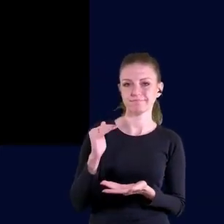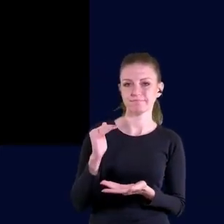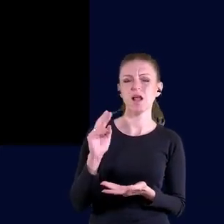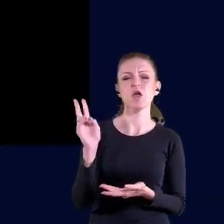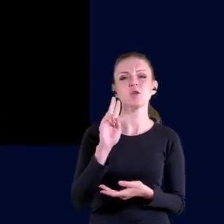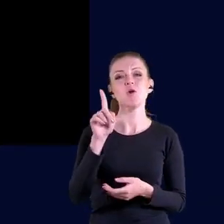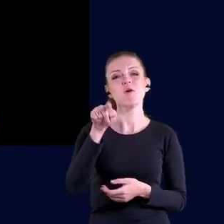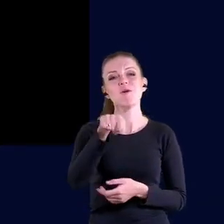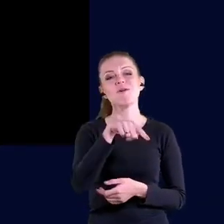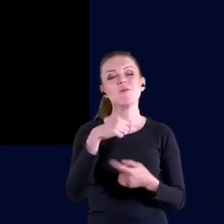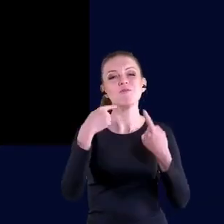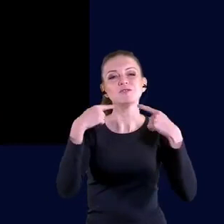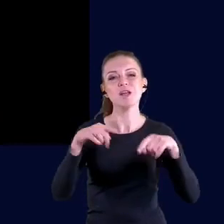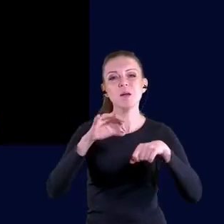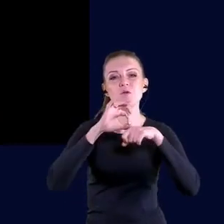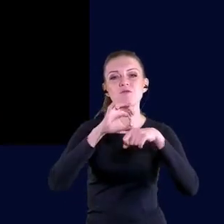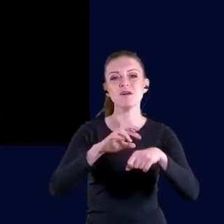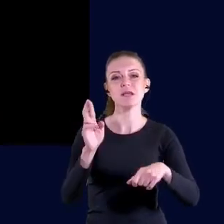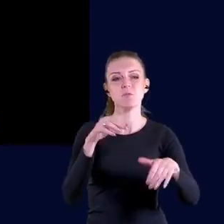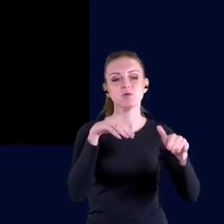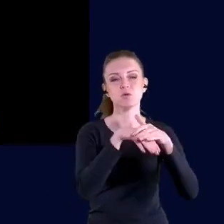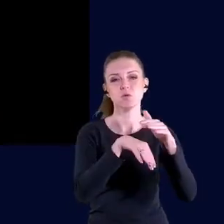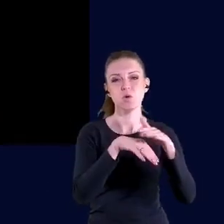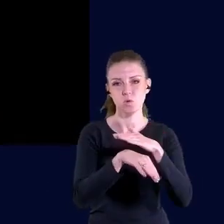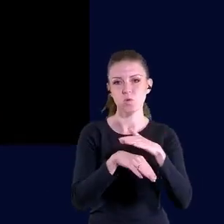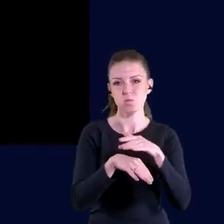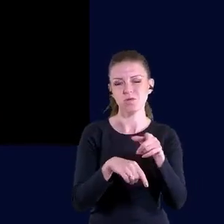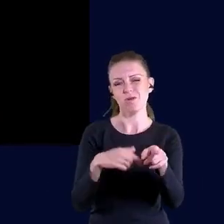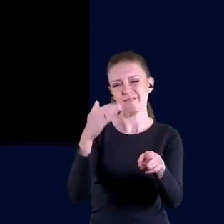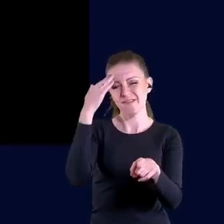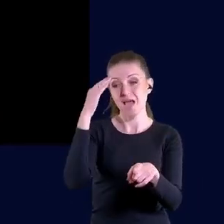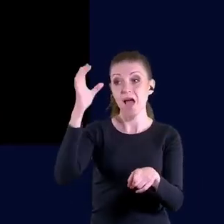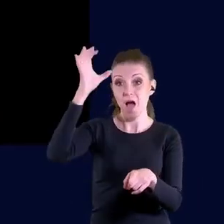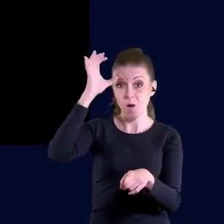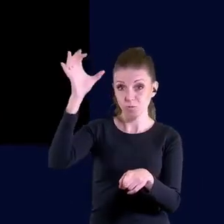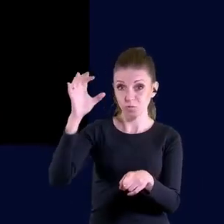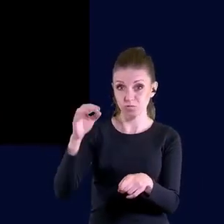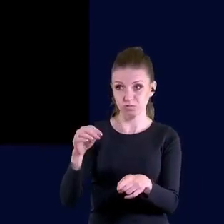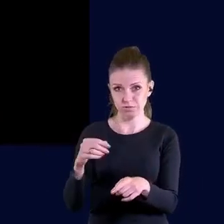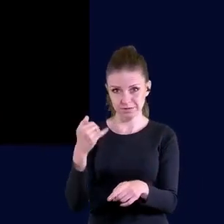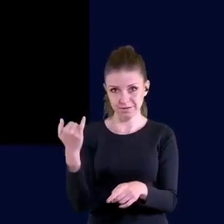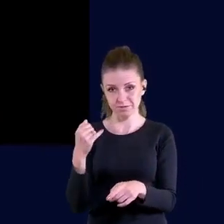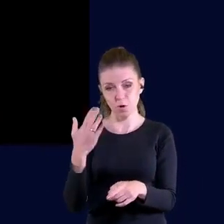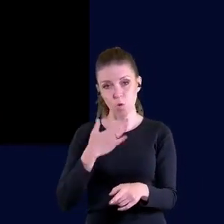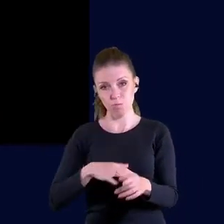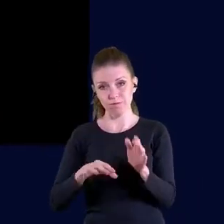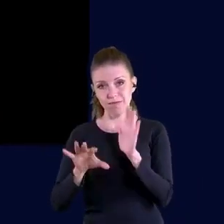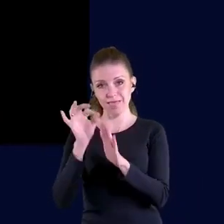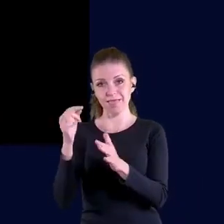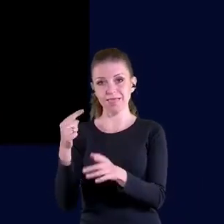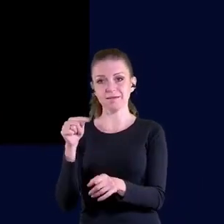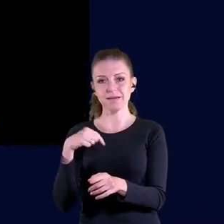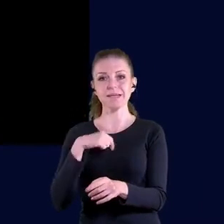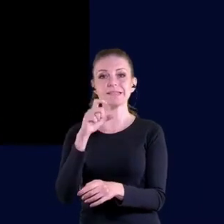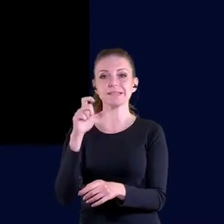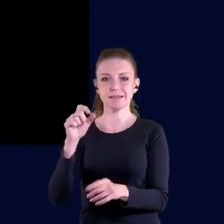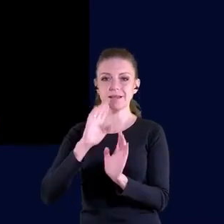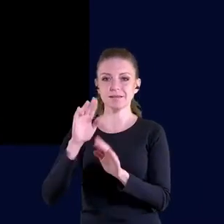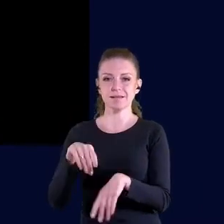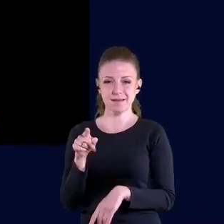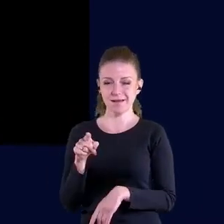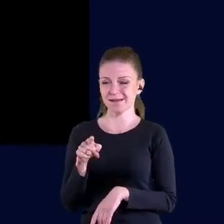repozytoria doskonale to wiedzą autorzy rzadko wybierają licencję c